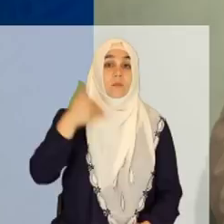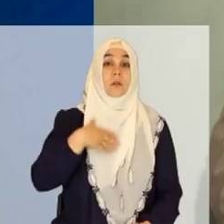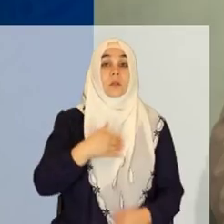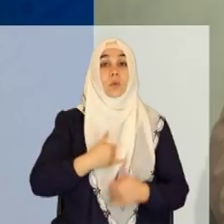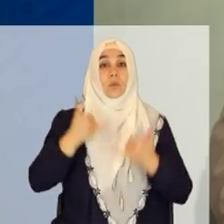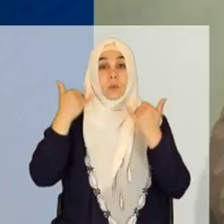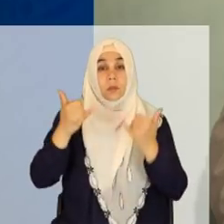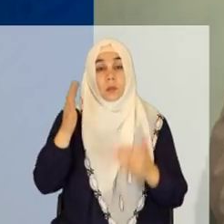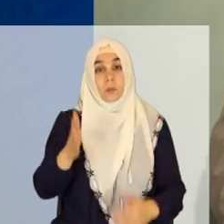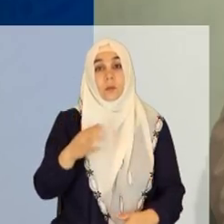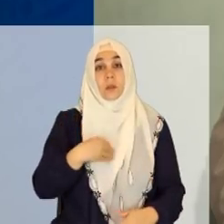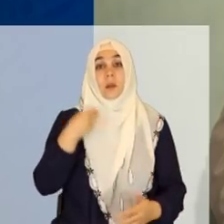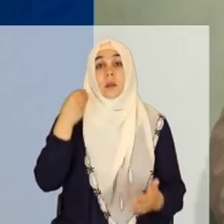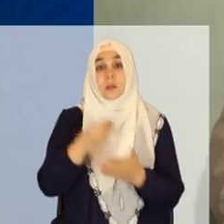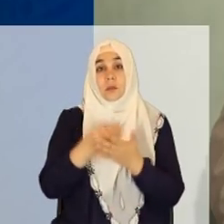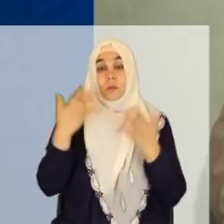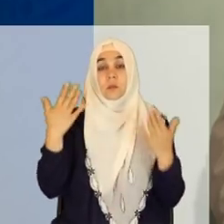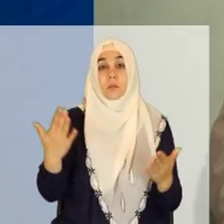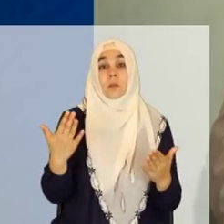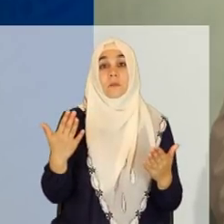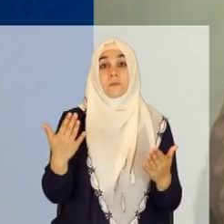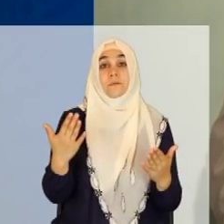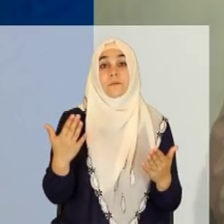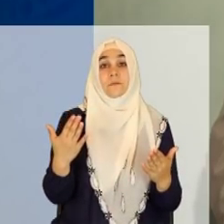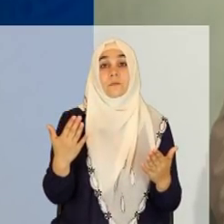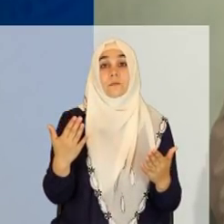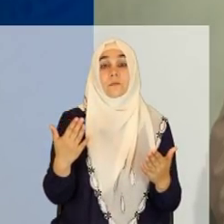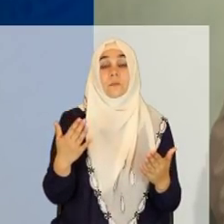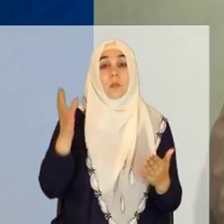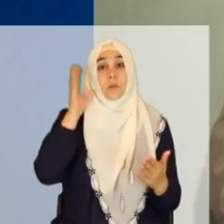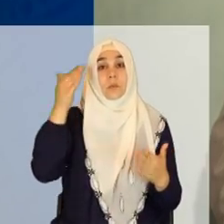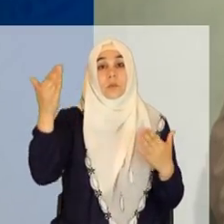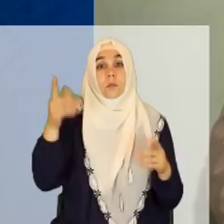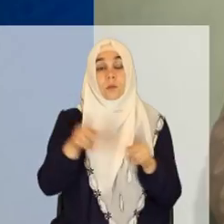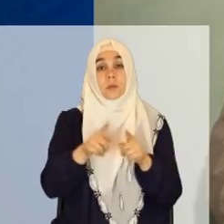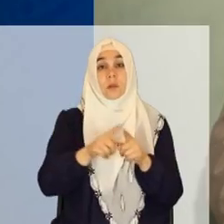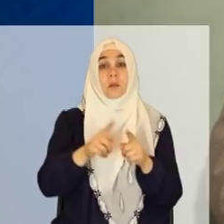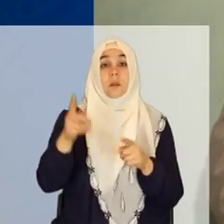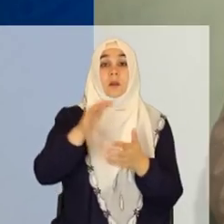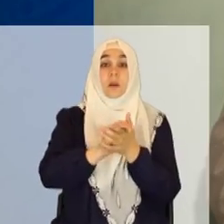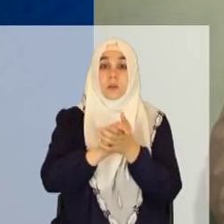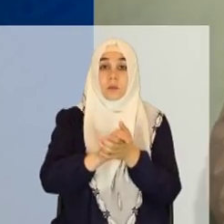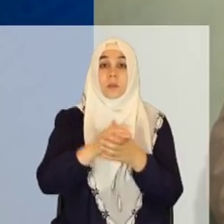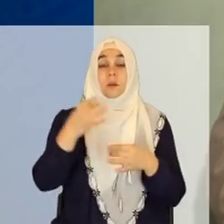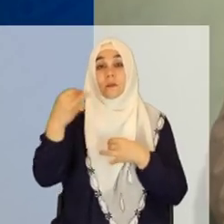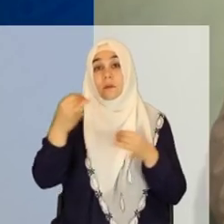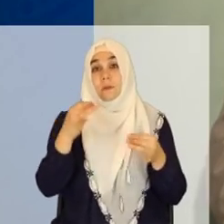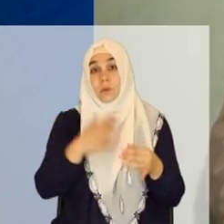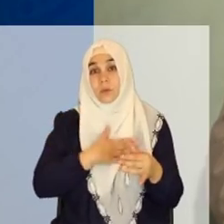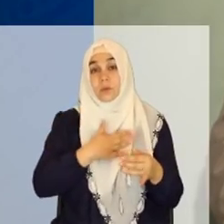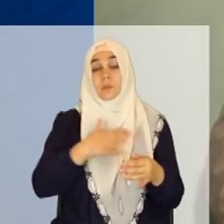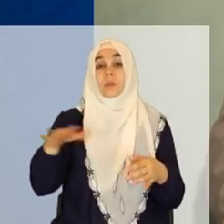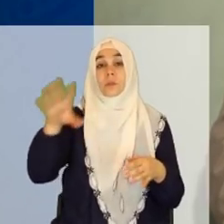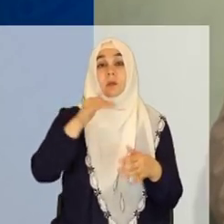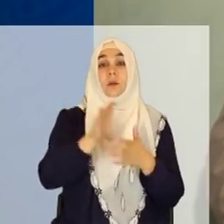nihoyatda hurmat qilaman, e'zozlayman. Men musulmonlar bilan hamkorlik tarafdoriman. Biz